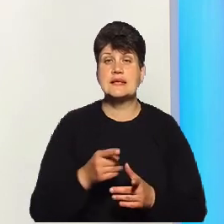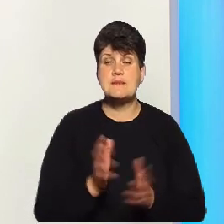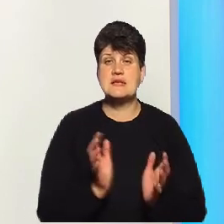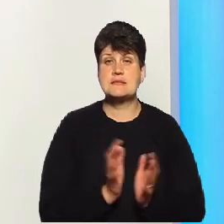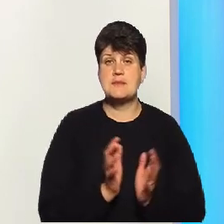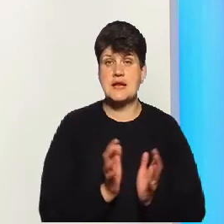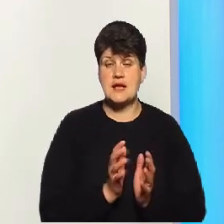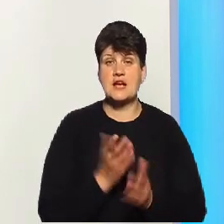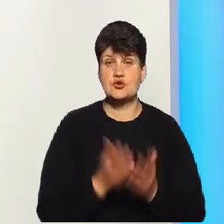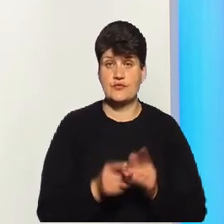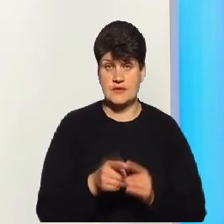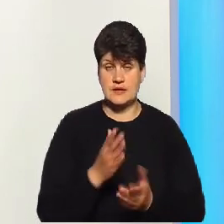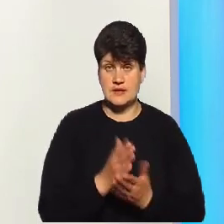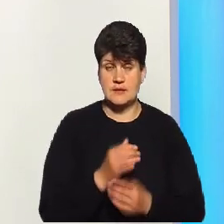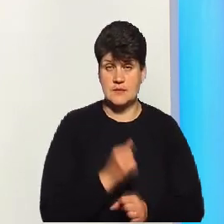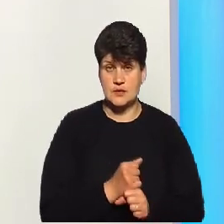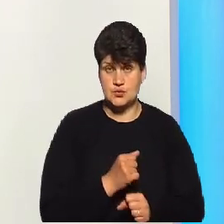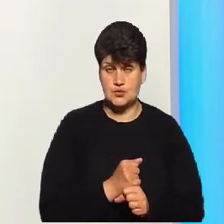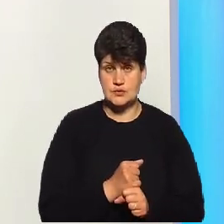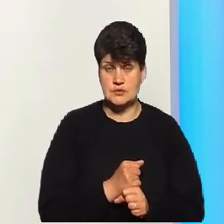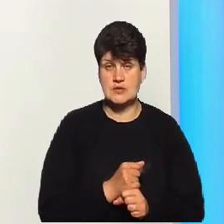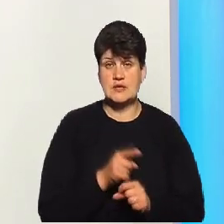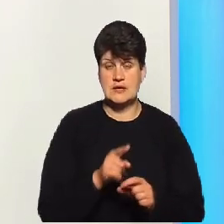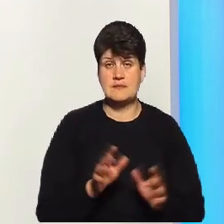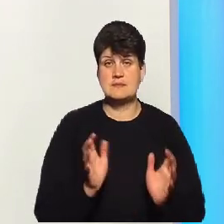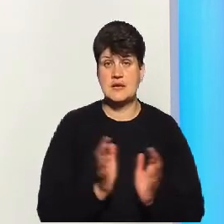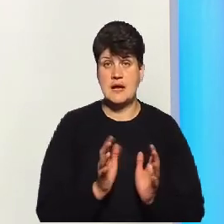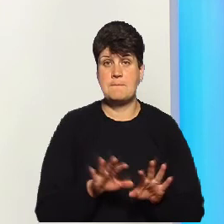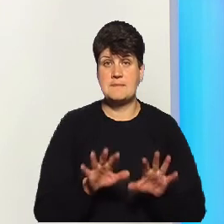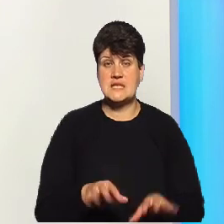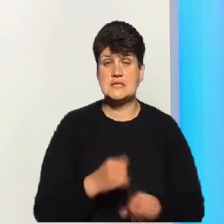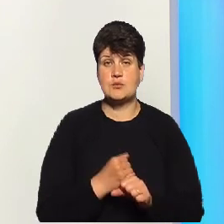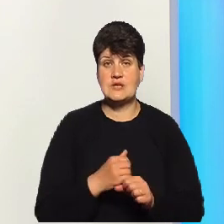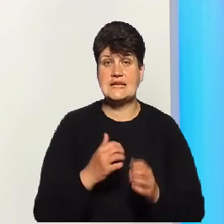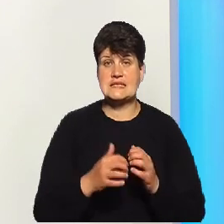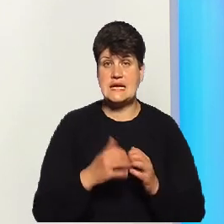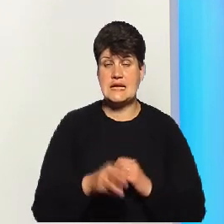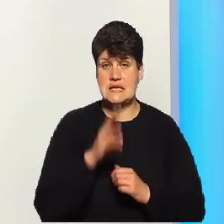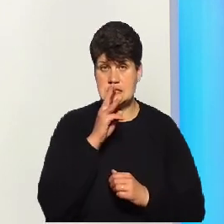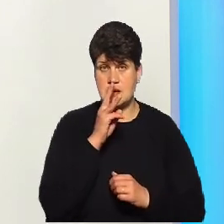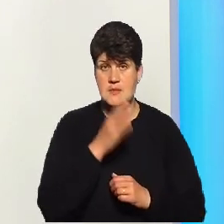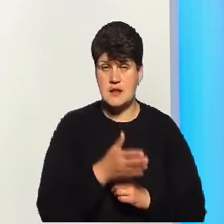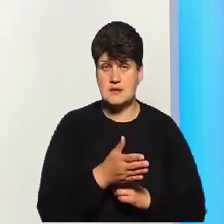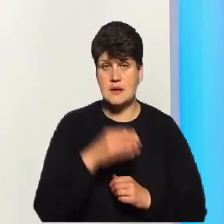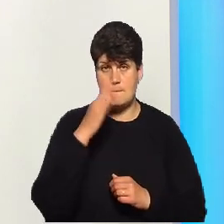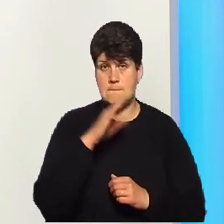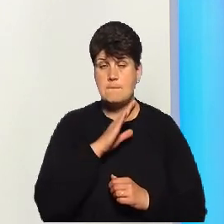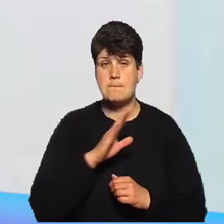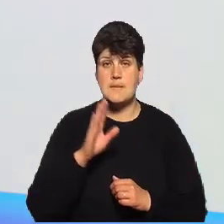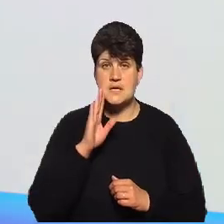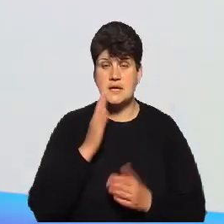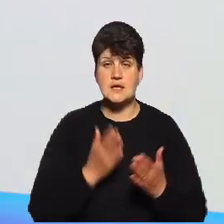він працюючий, місце роботи, середня заробітня платня. Батьки, якщо він